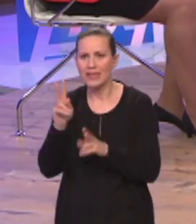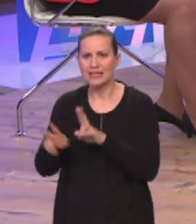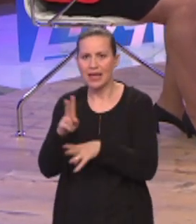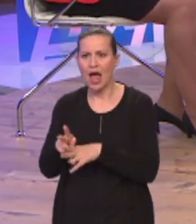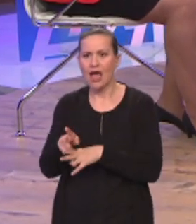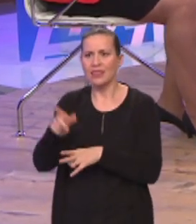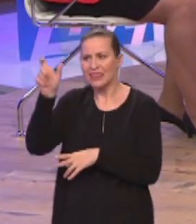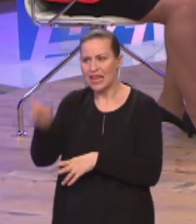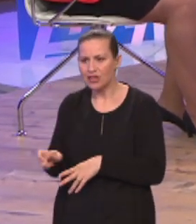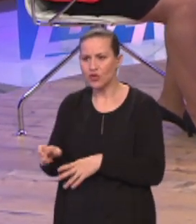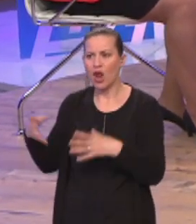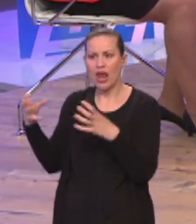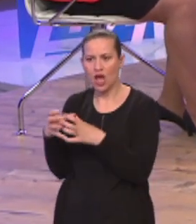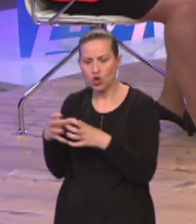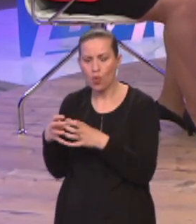individualne, grupne, radne,